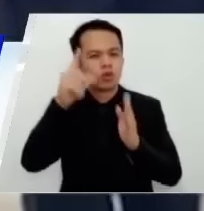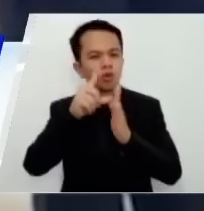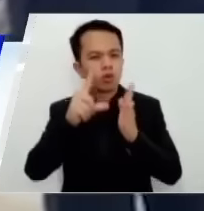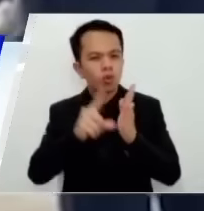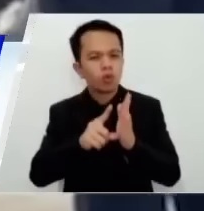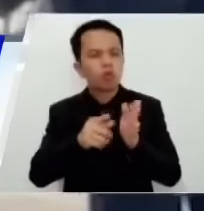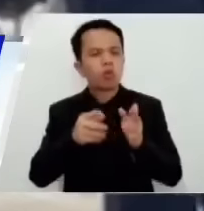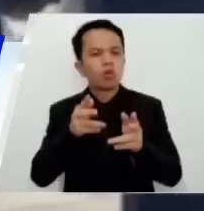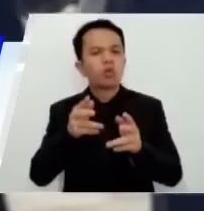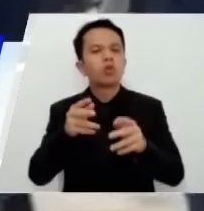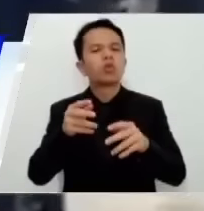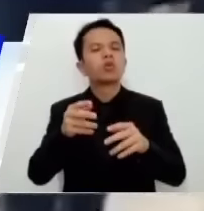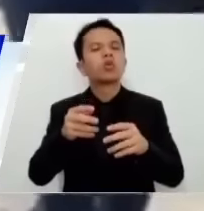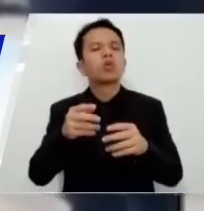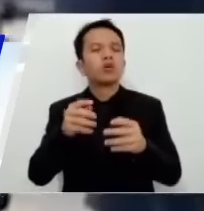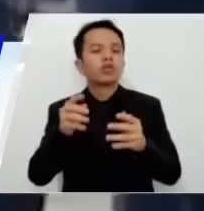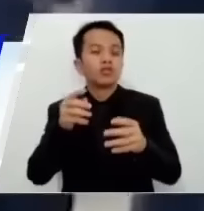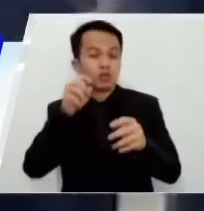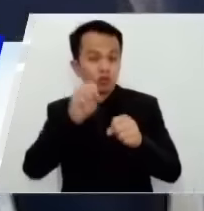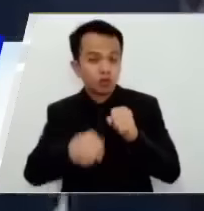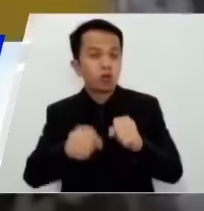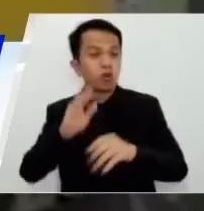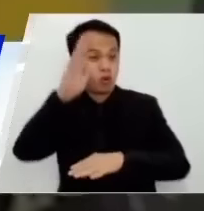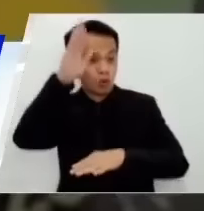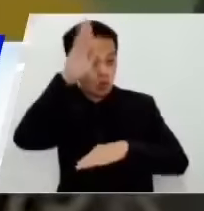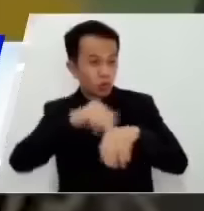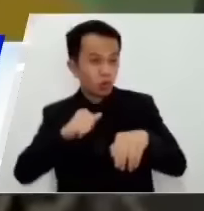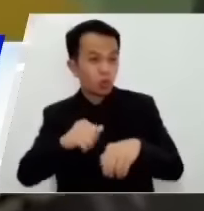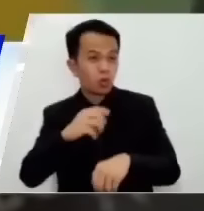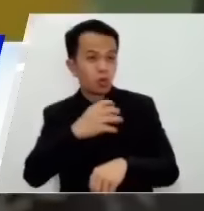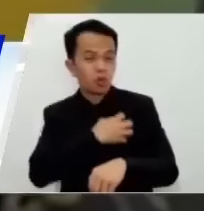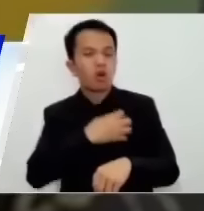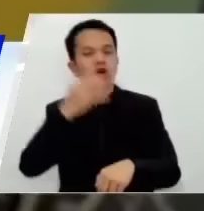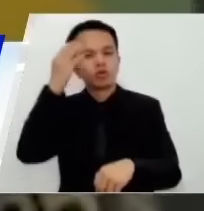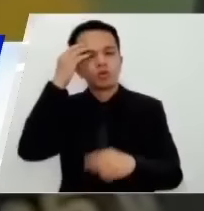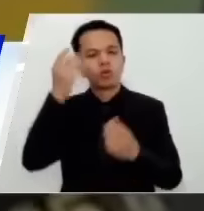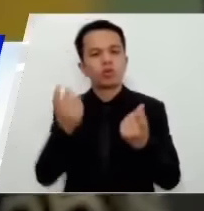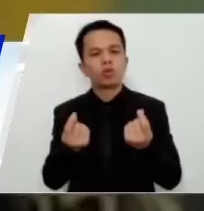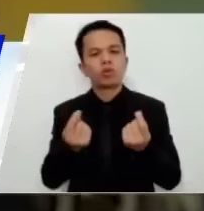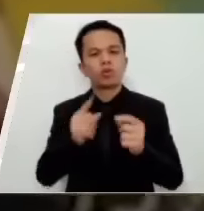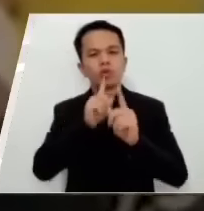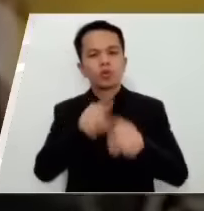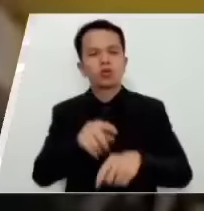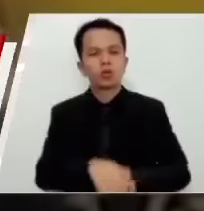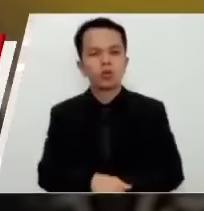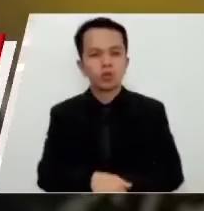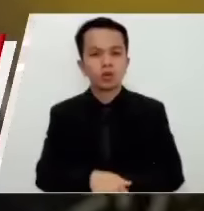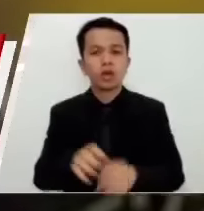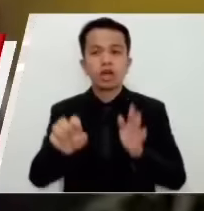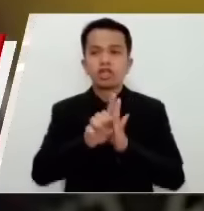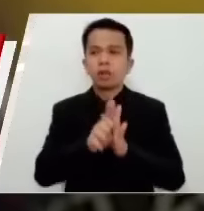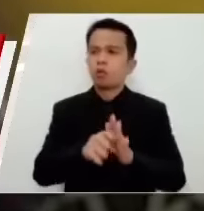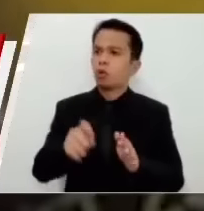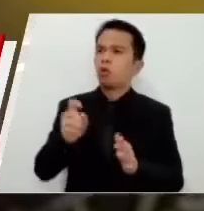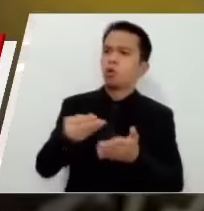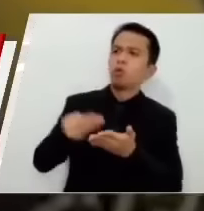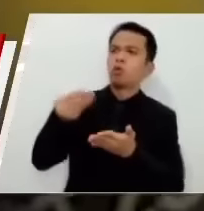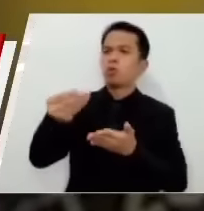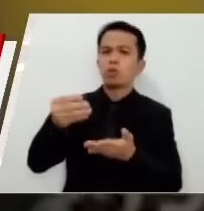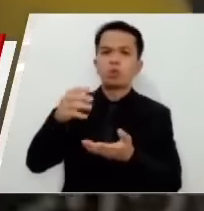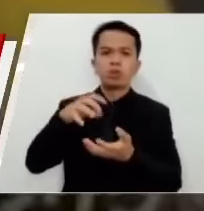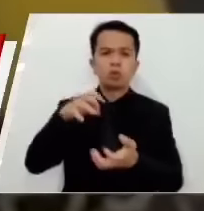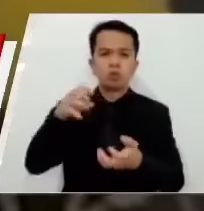sitahin ng enforcer alam nila ang kanilang isasagot hindi naman nila kayo basta-basta ma icha-charge e ng baseless